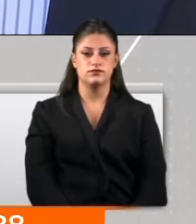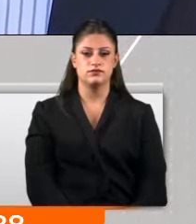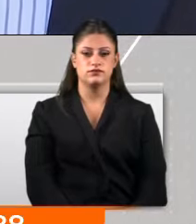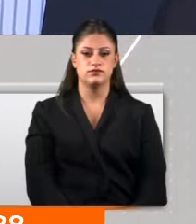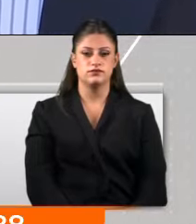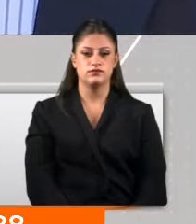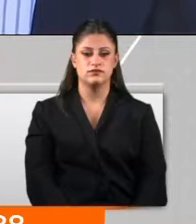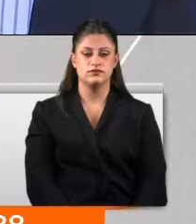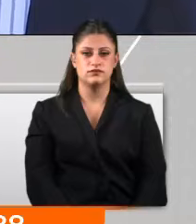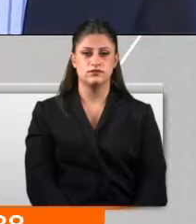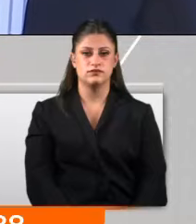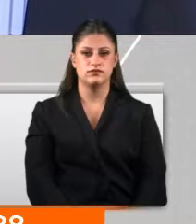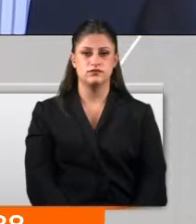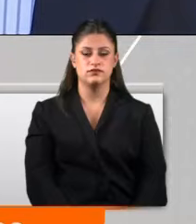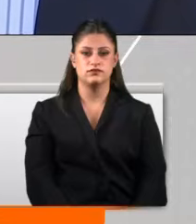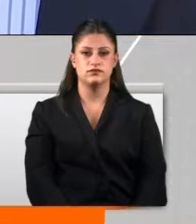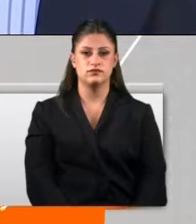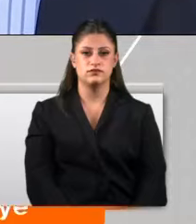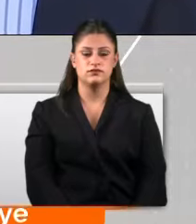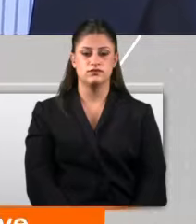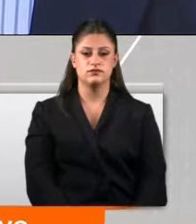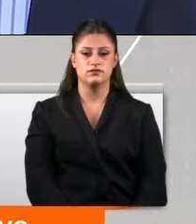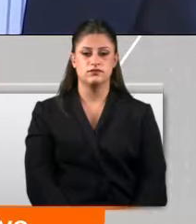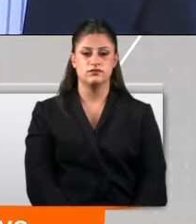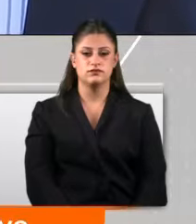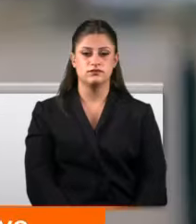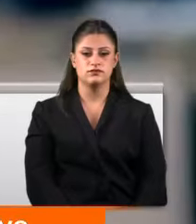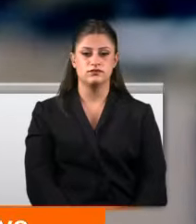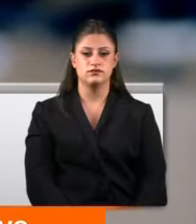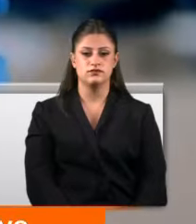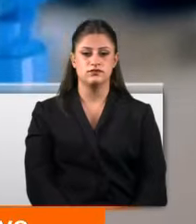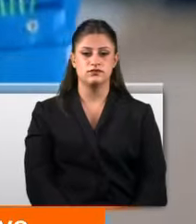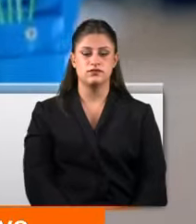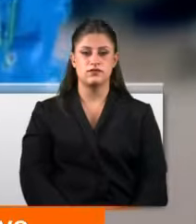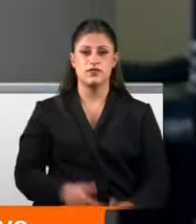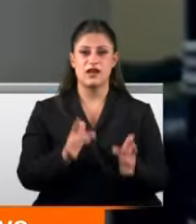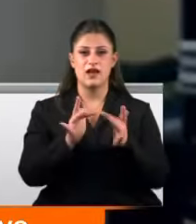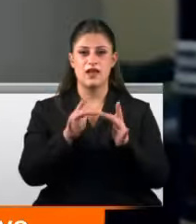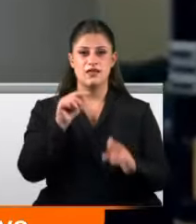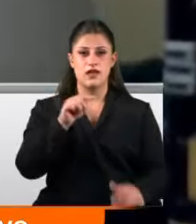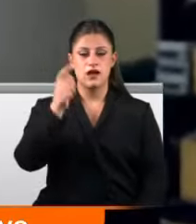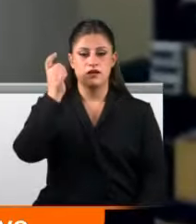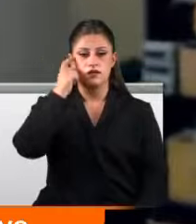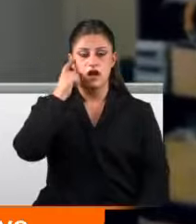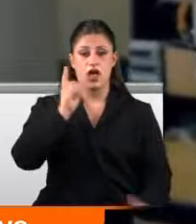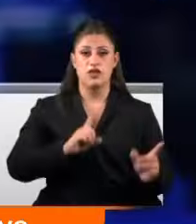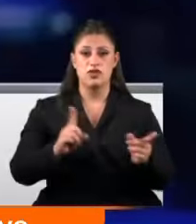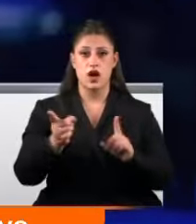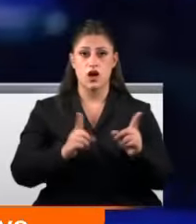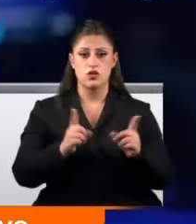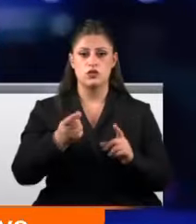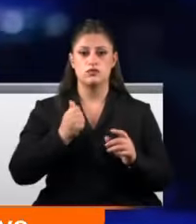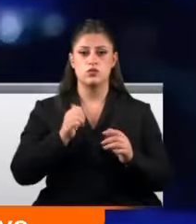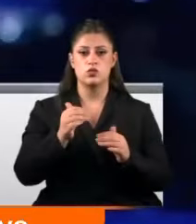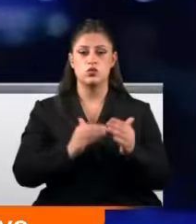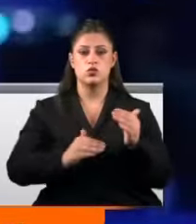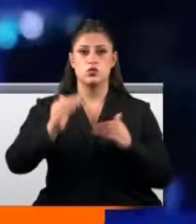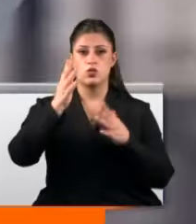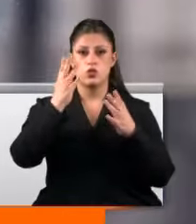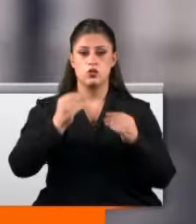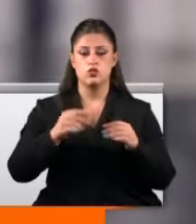Orada hali hazırda bile bu suç olarak algılanıp sorumluluğa gidilebilir. Yapay zeka teknolojisi her geçen gün gelişiyor ve